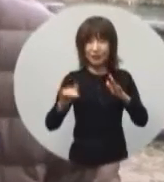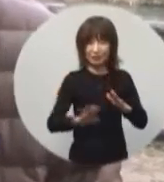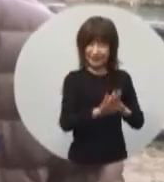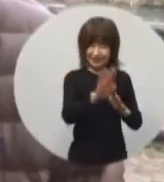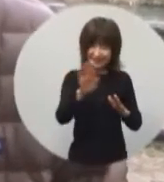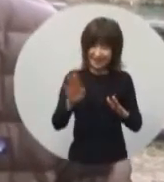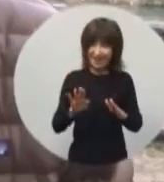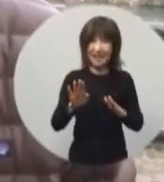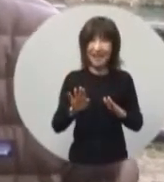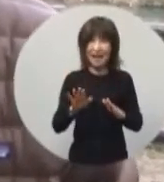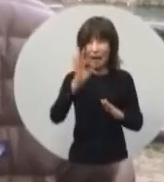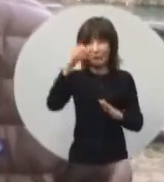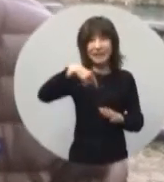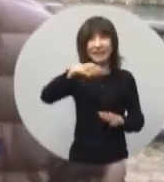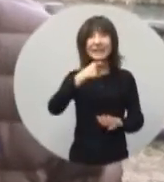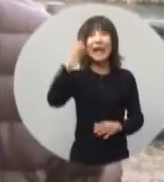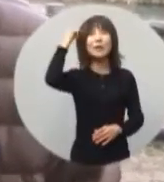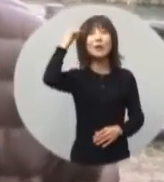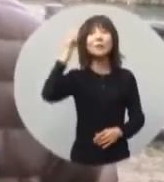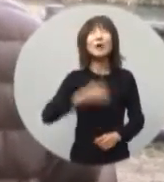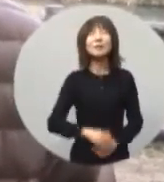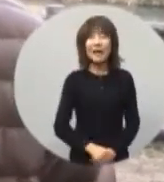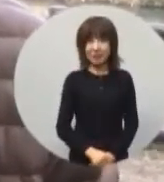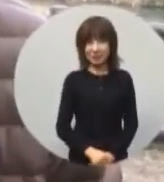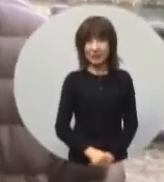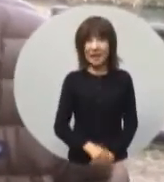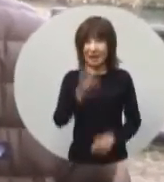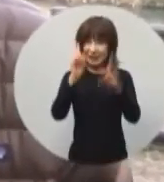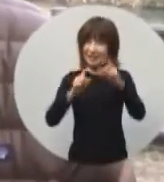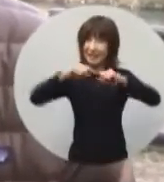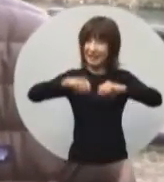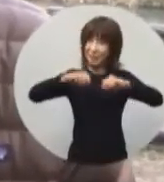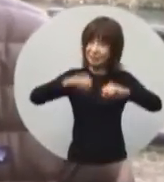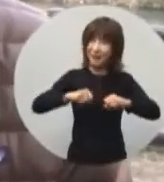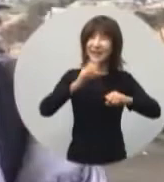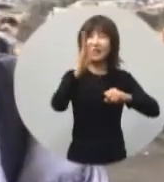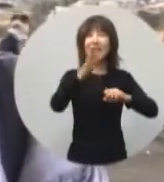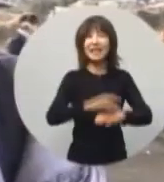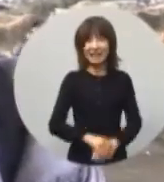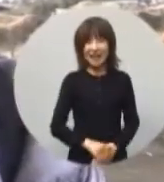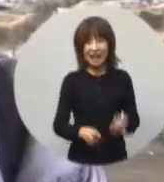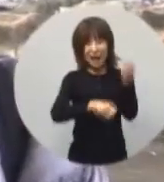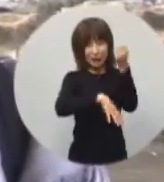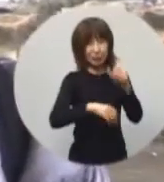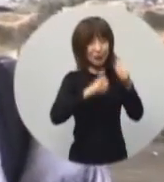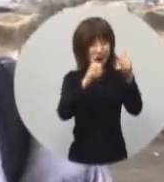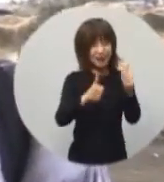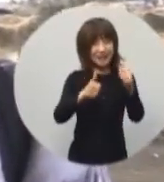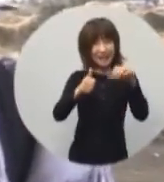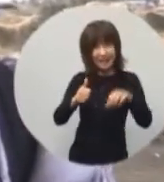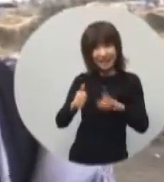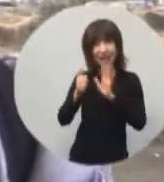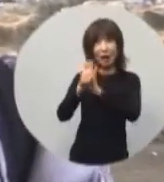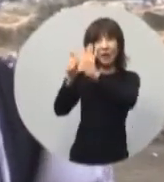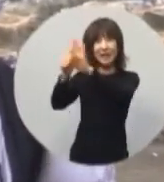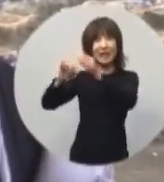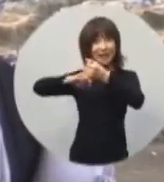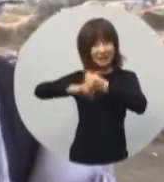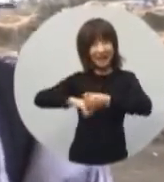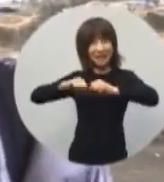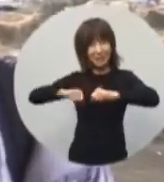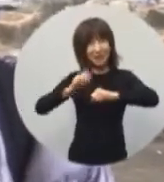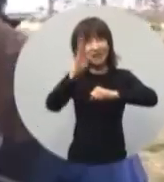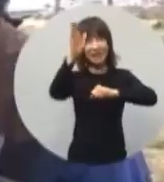で見に行きたいと思いますんで、とにかく頑張ってください。 地元茅ヶ崎から応援してますのでぜひ頑張って